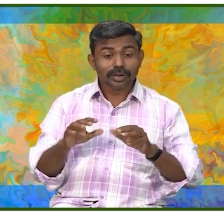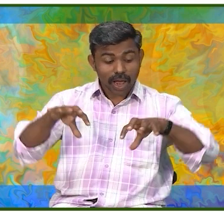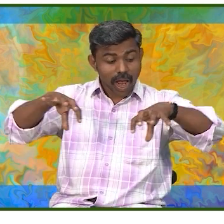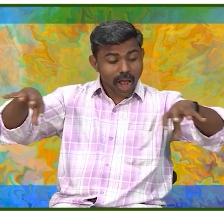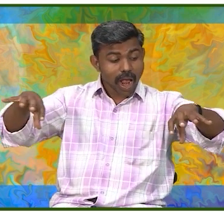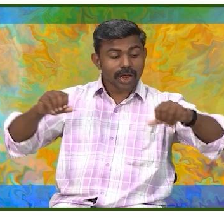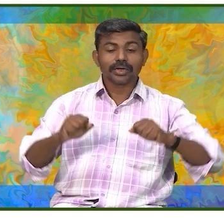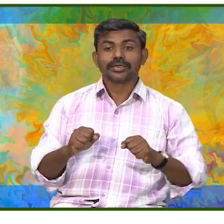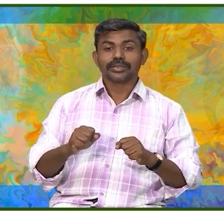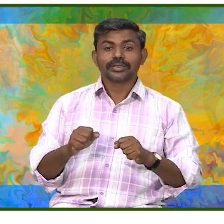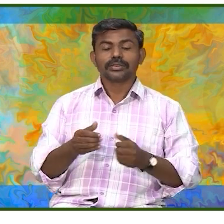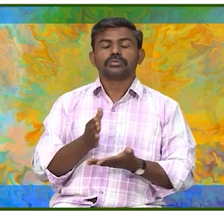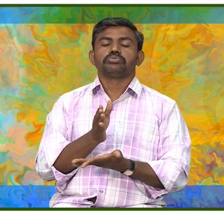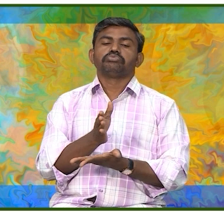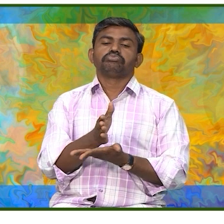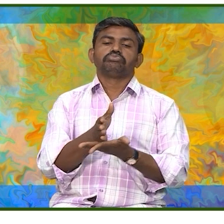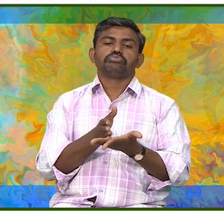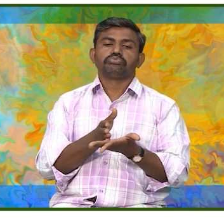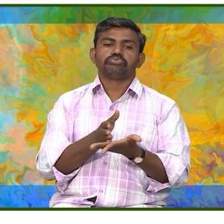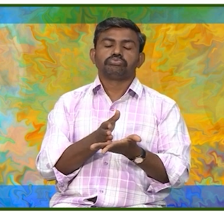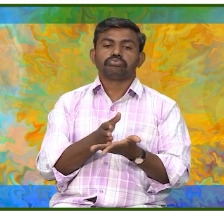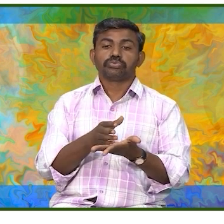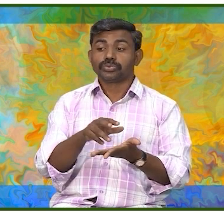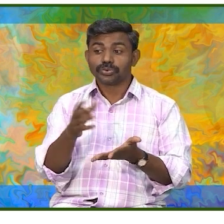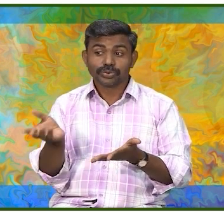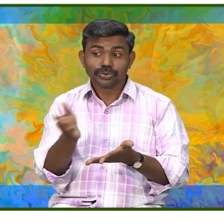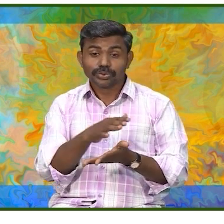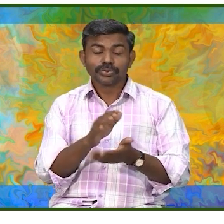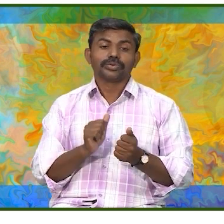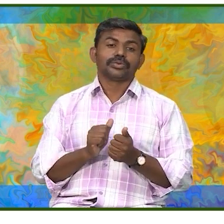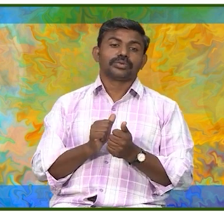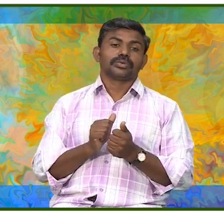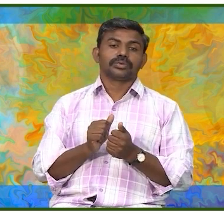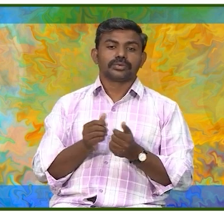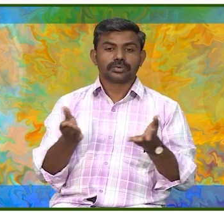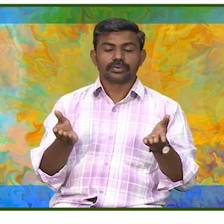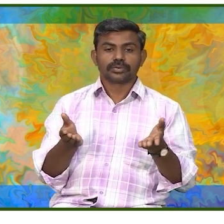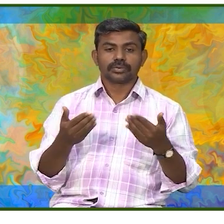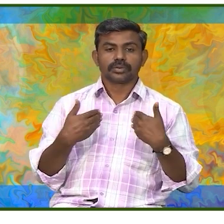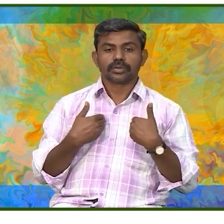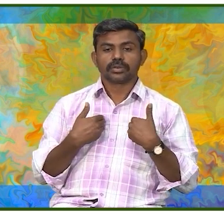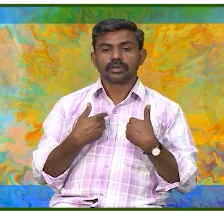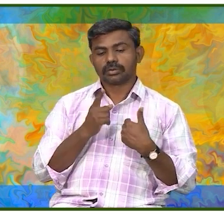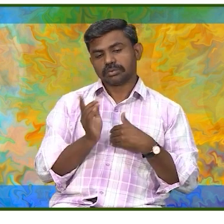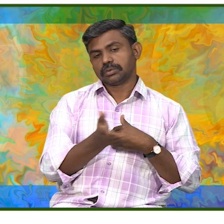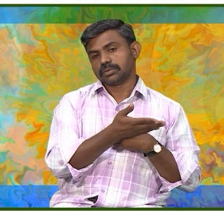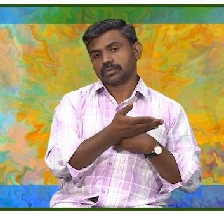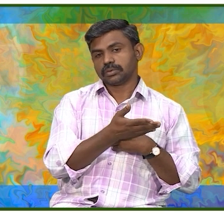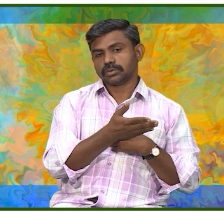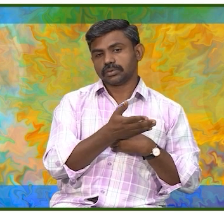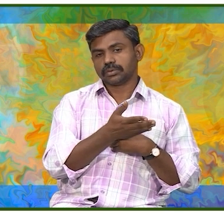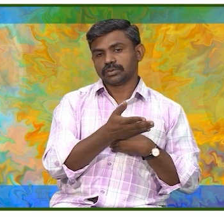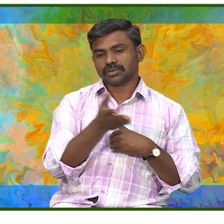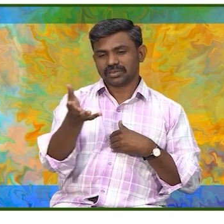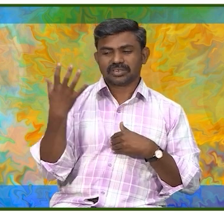சேராமை அப்படின்னா நடுநிலைமையும் அல்ல, ஈடுபாடுமையும் அல்ல. சில பேர் சொல்லுவாங்க எனக்கு என்னன்னு, சில பேர் போவாங்க.